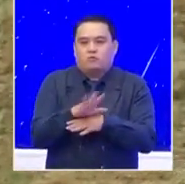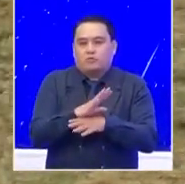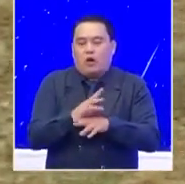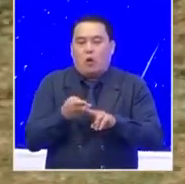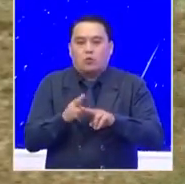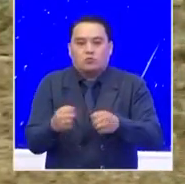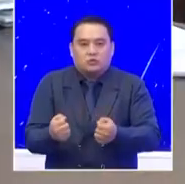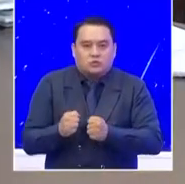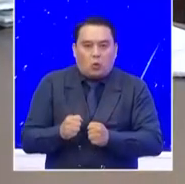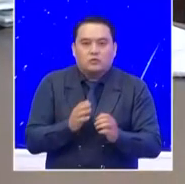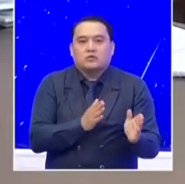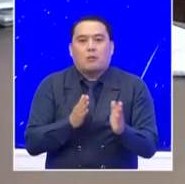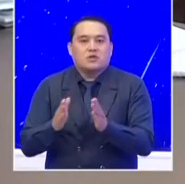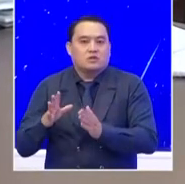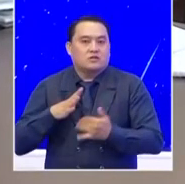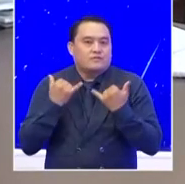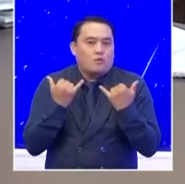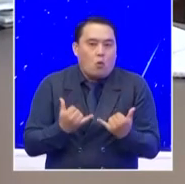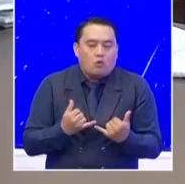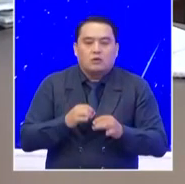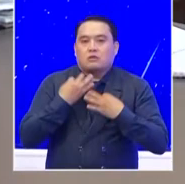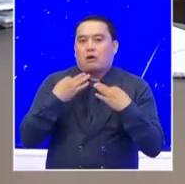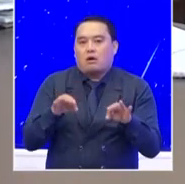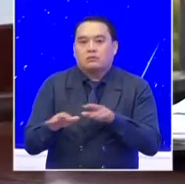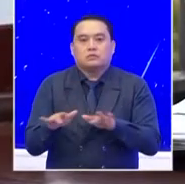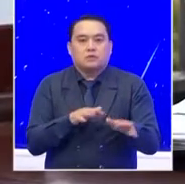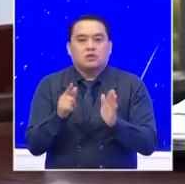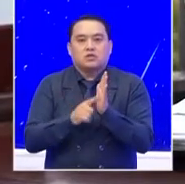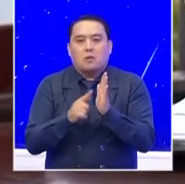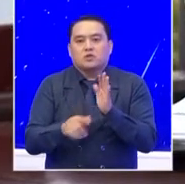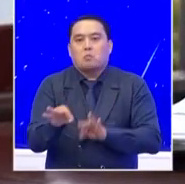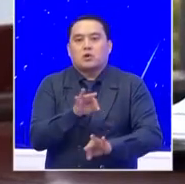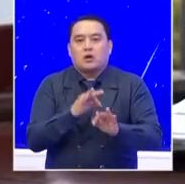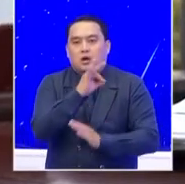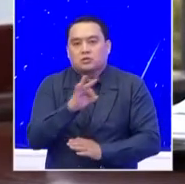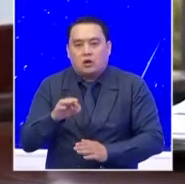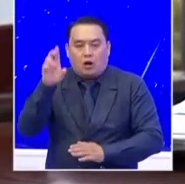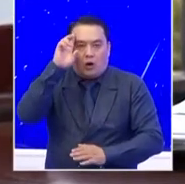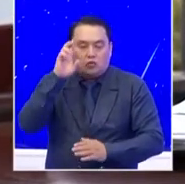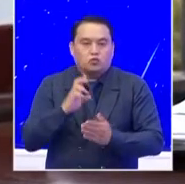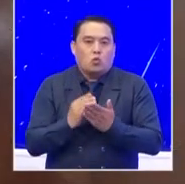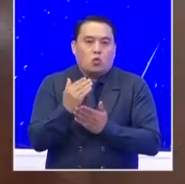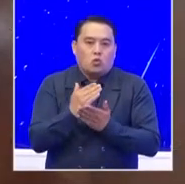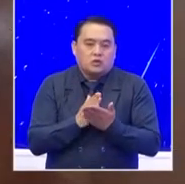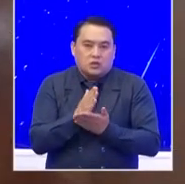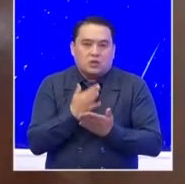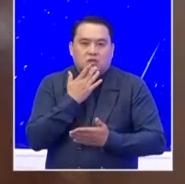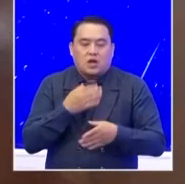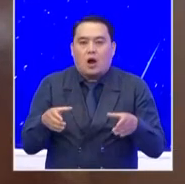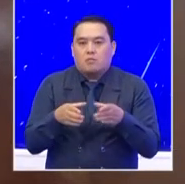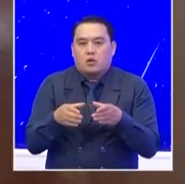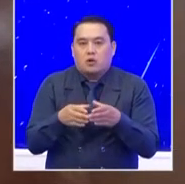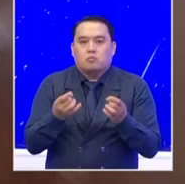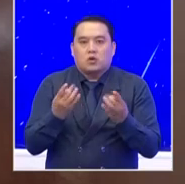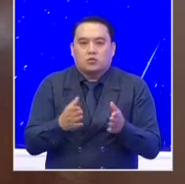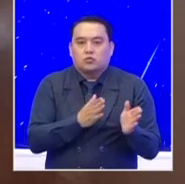удалось сдержать и стабилизировать. С сегодняшнего дня разрешена деятельность 70% сотрудников государственных органов и национальных компаний в